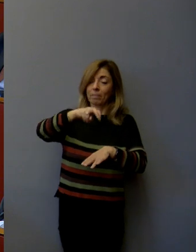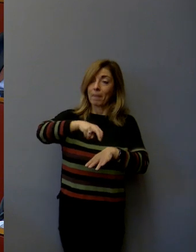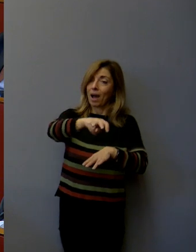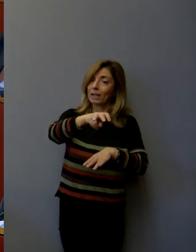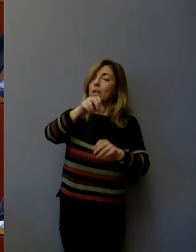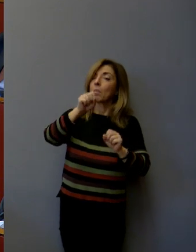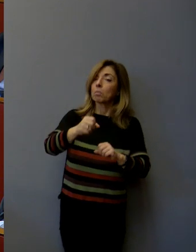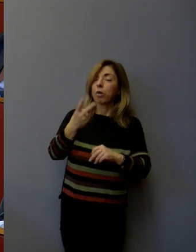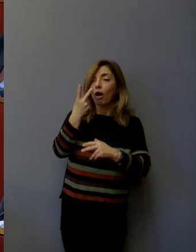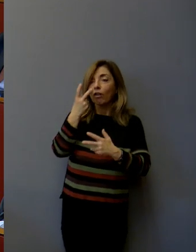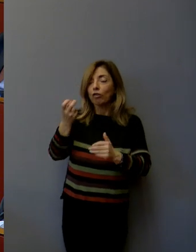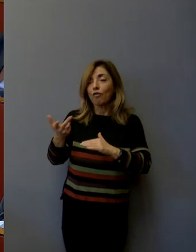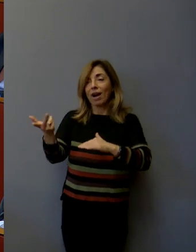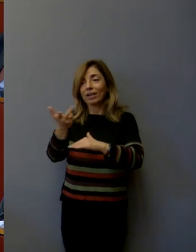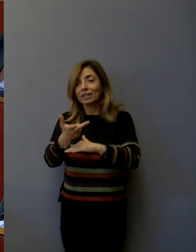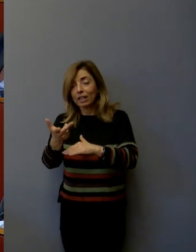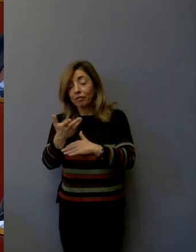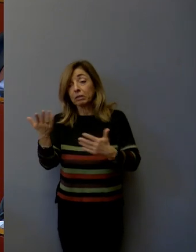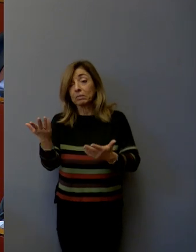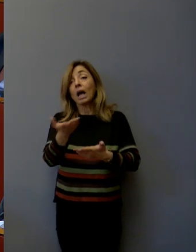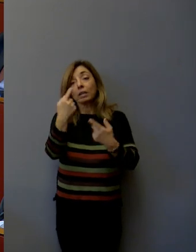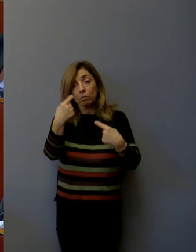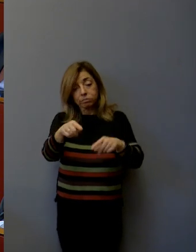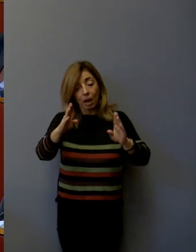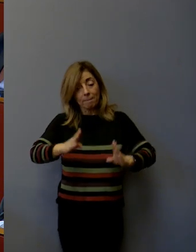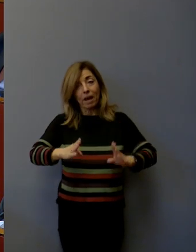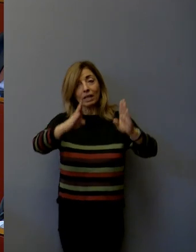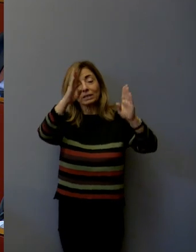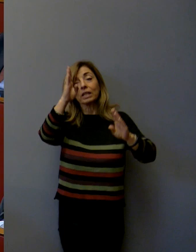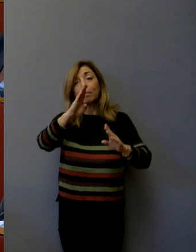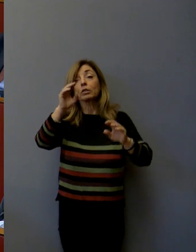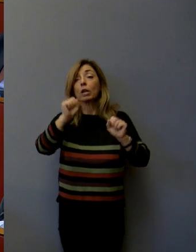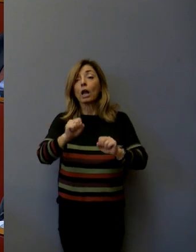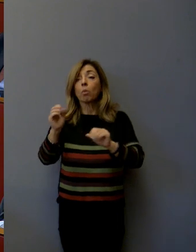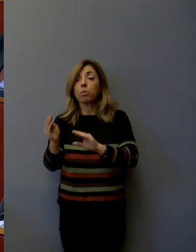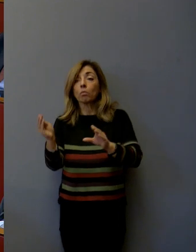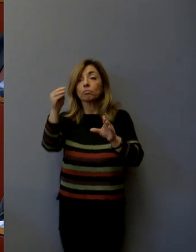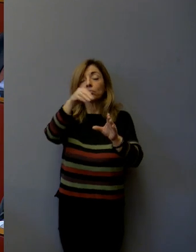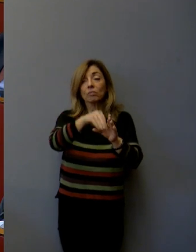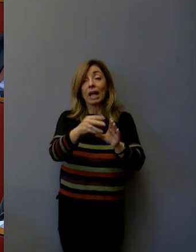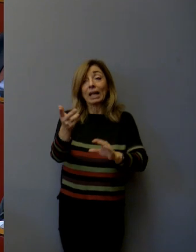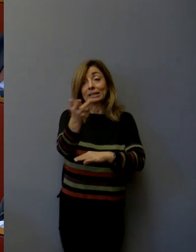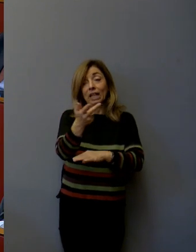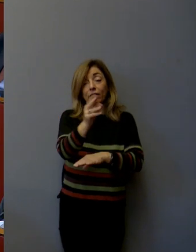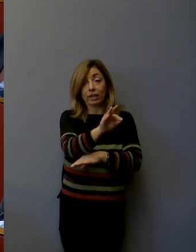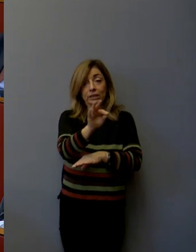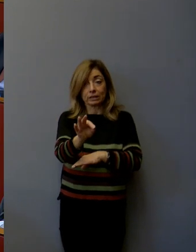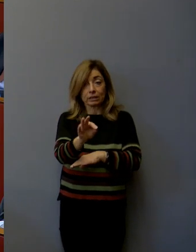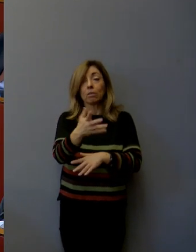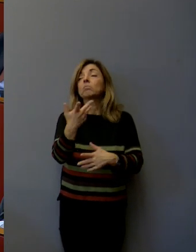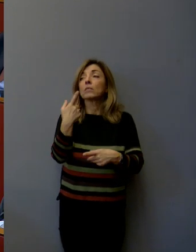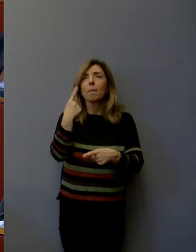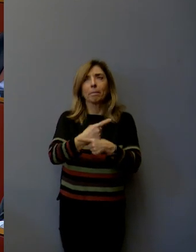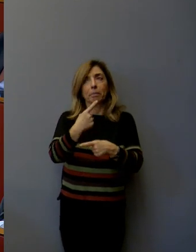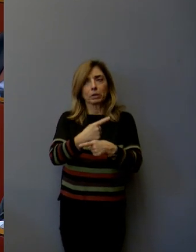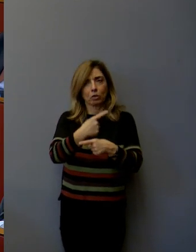servizi perché non pensare alla palazzina bertolai o per magari decentrare dei servizi Ci sarebbe tanto bisogno per esempio